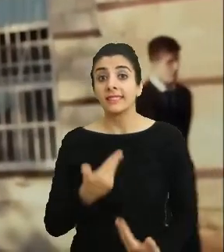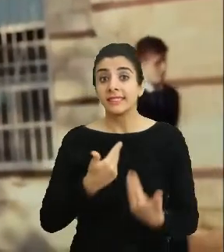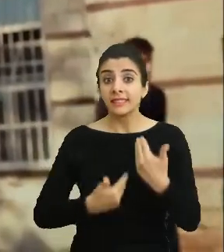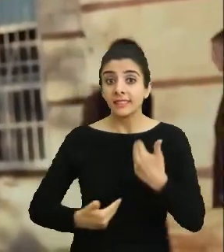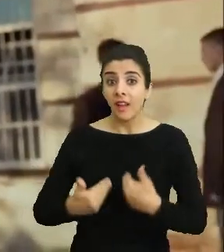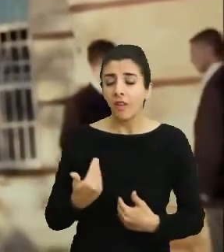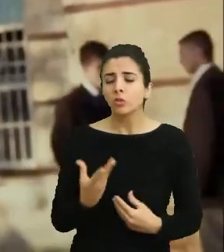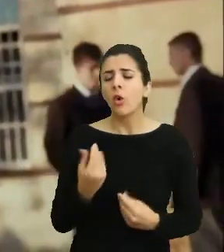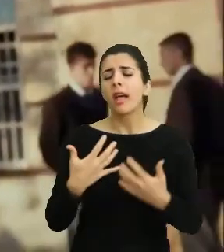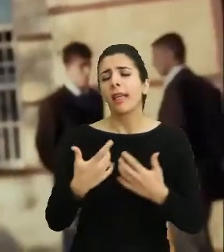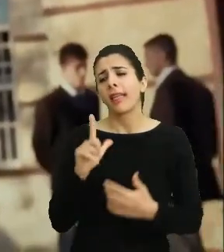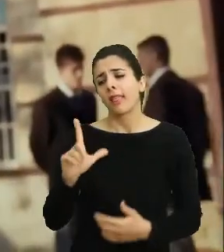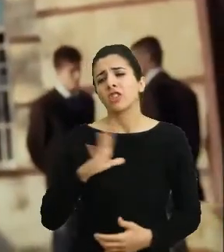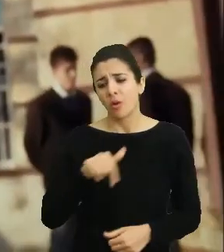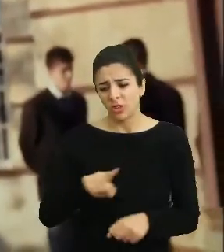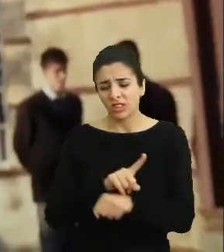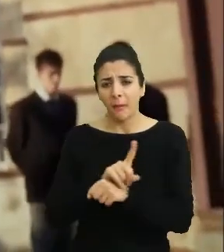Sevmeye en çok ihtiyacımız olan bu zamanda.